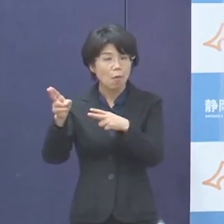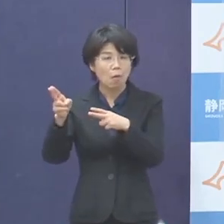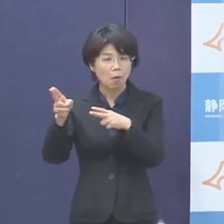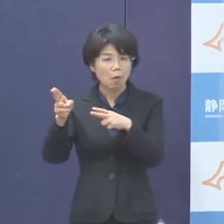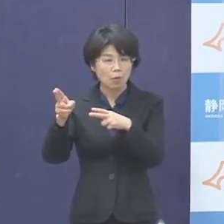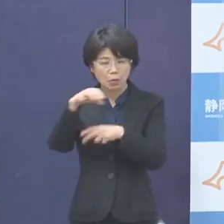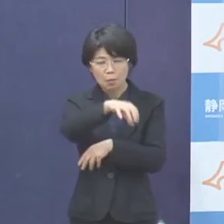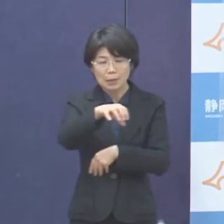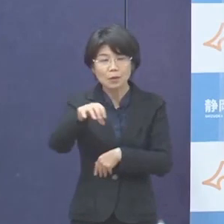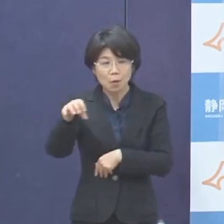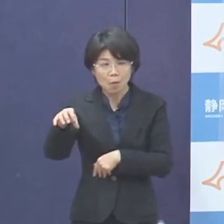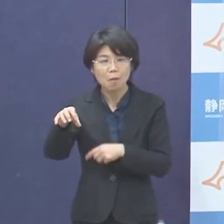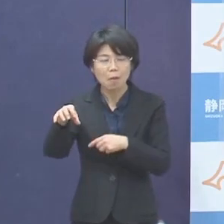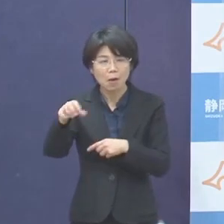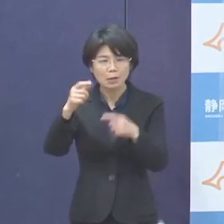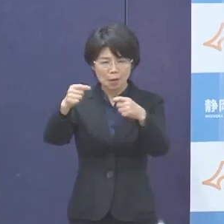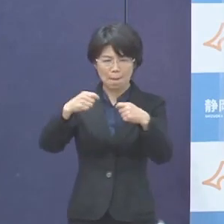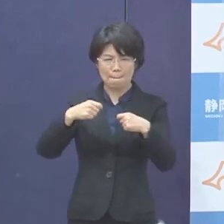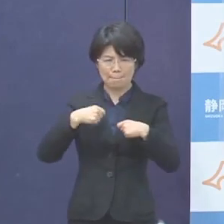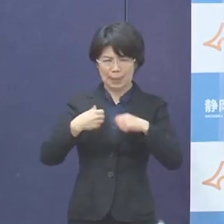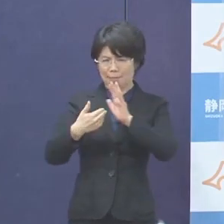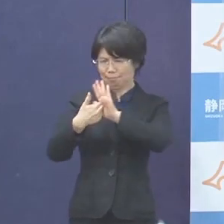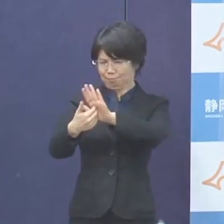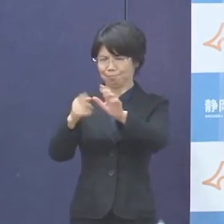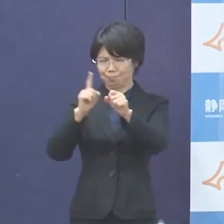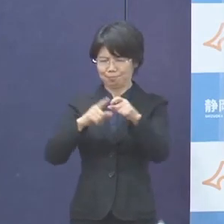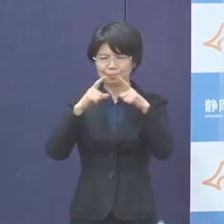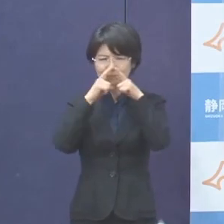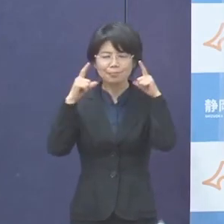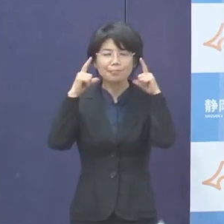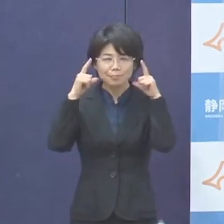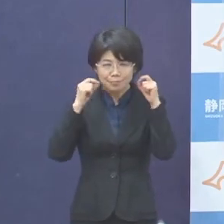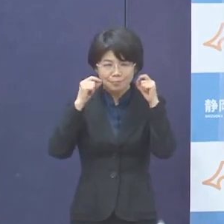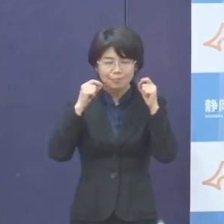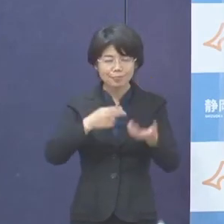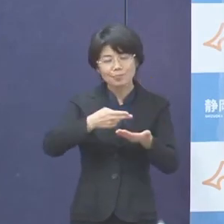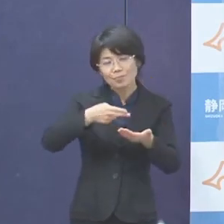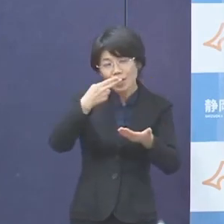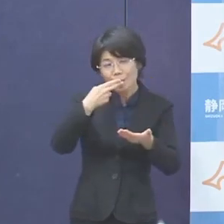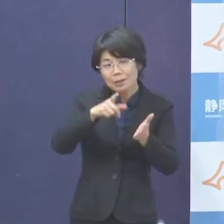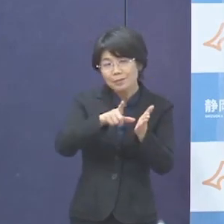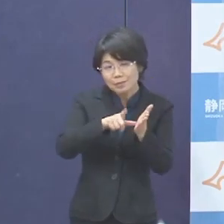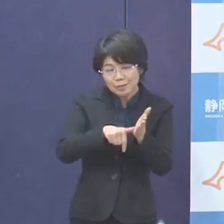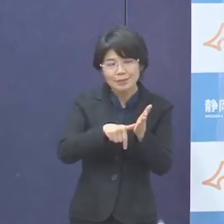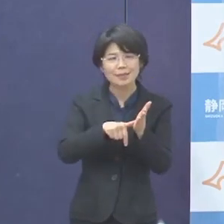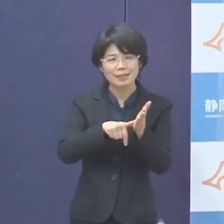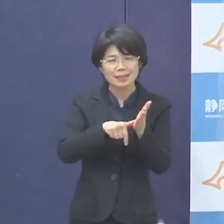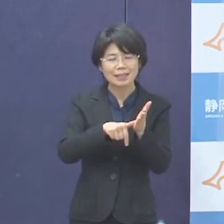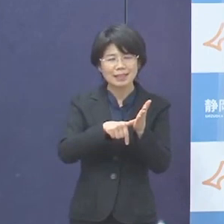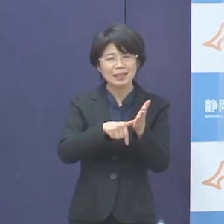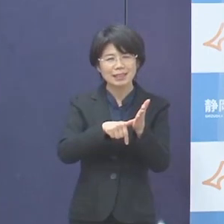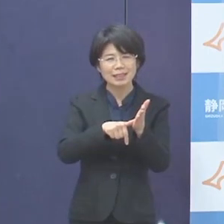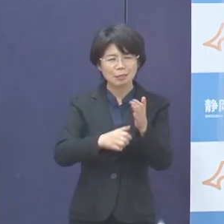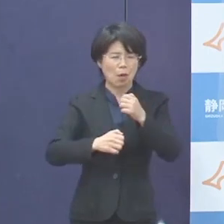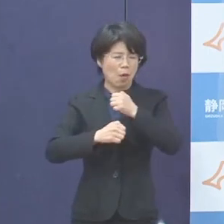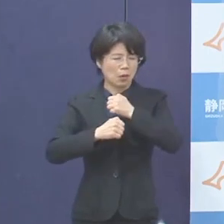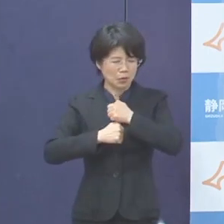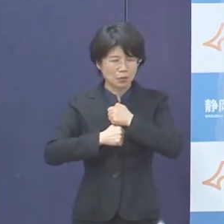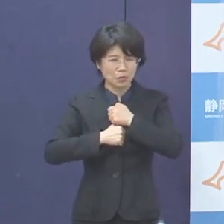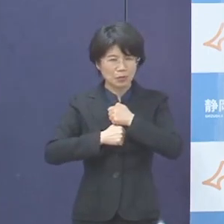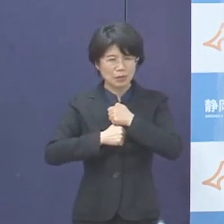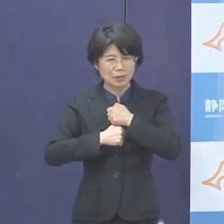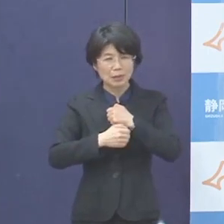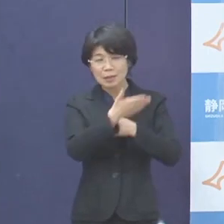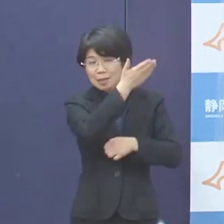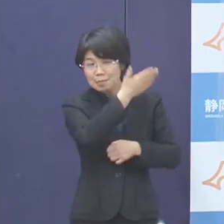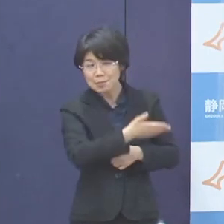止対策の徹底ということで、例えばマスクの着用、また飲食時にもですね、先ほど説明がありましたように十分に注意を払ってい